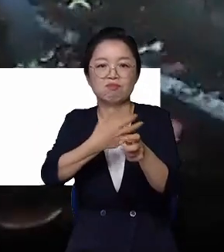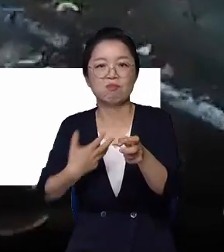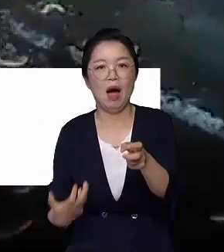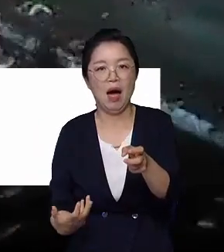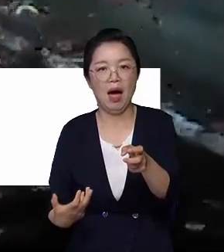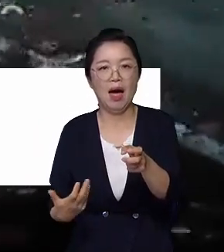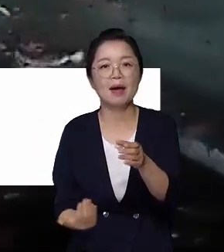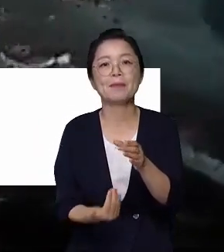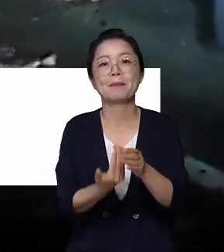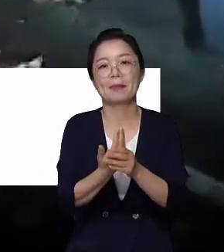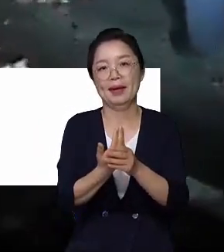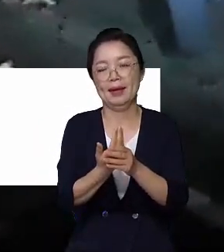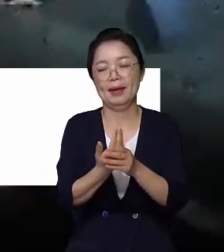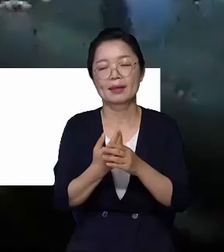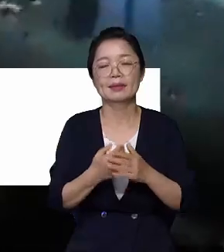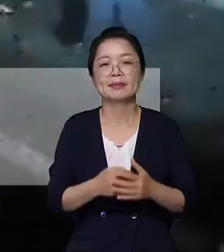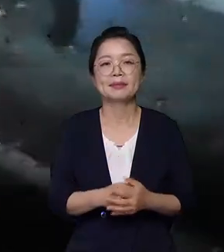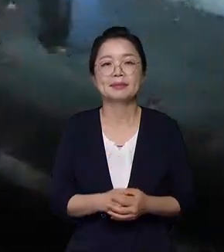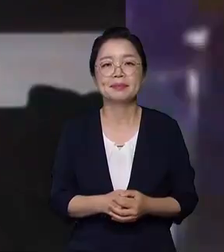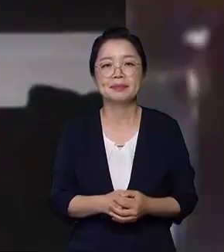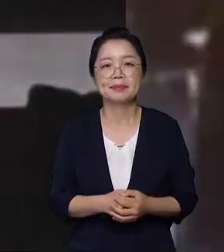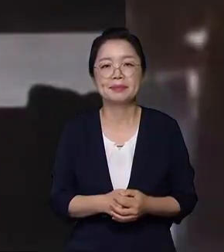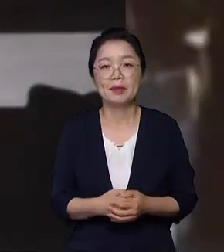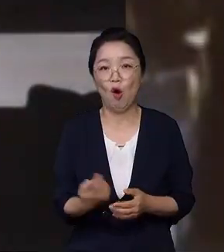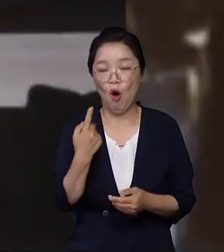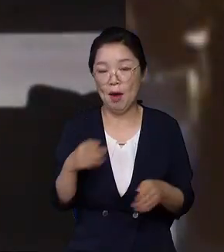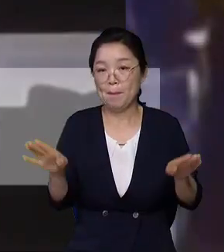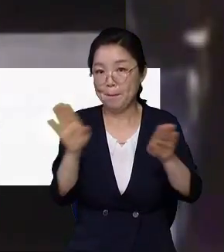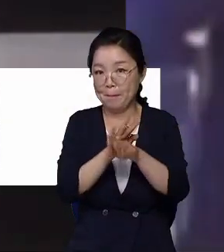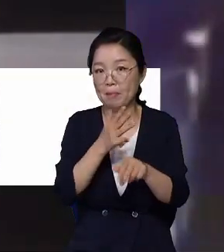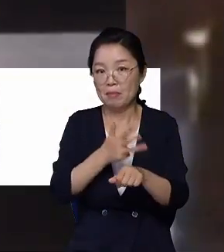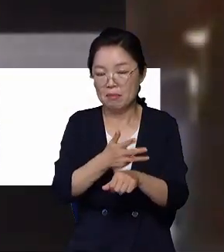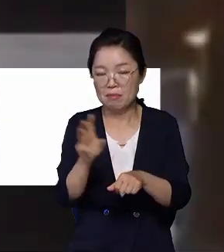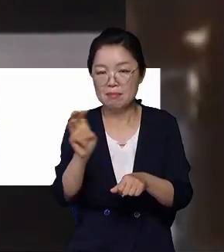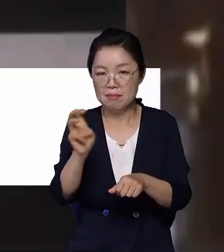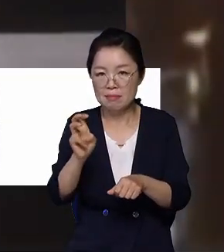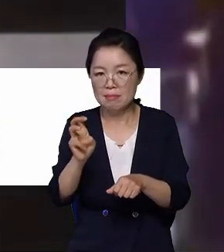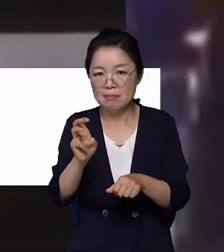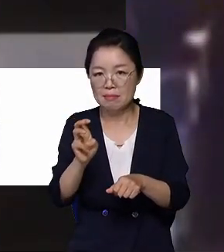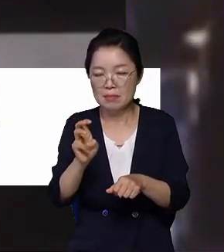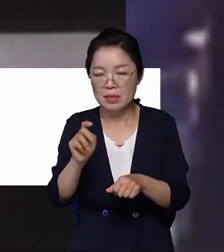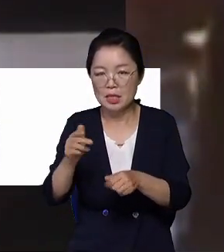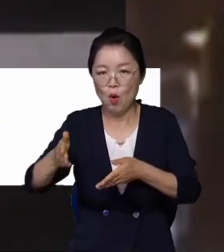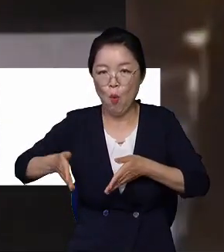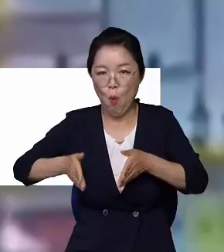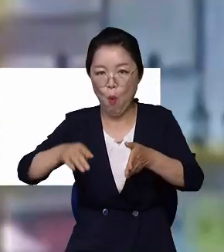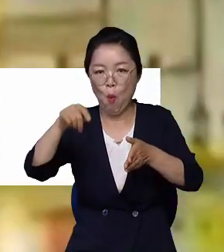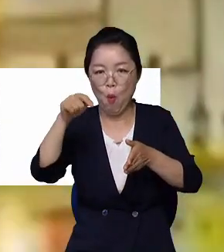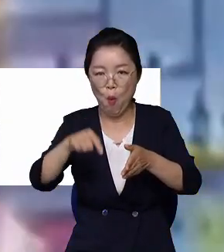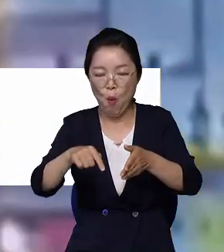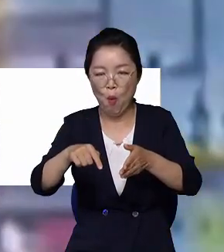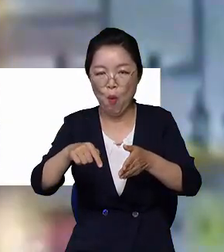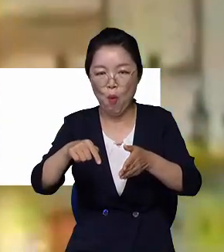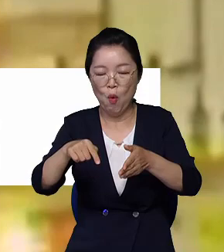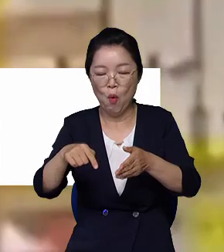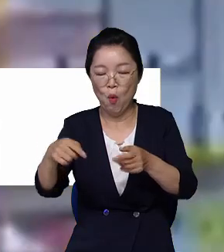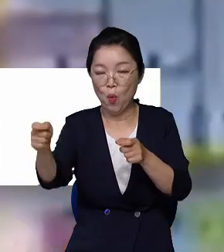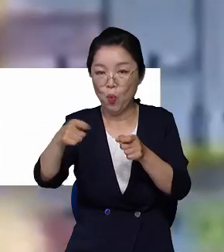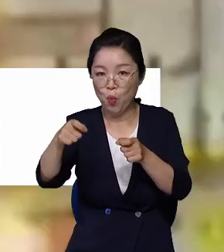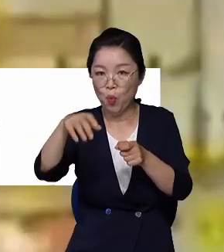돌이 이제 바닥에 떨어진 거죠. 어젯밤 8시 반쯤 서해안 고속도로 영광 2터널